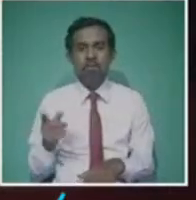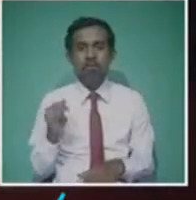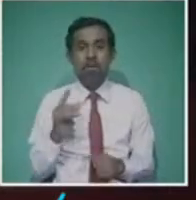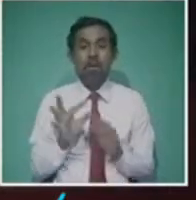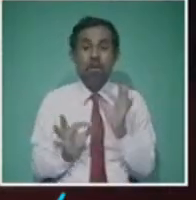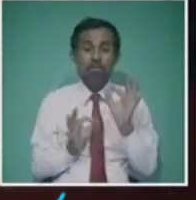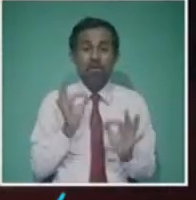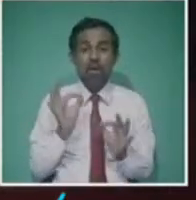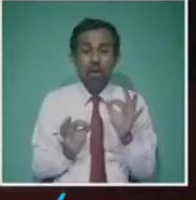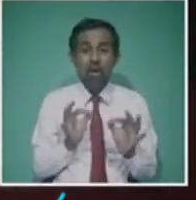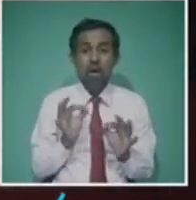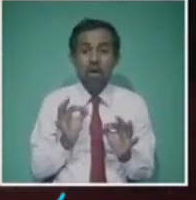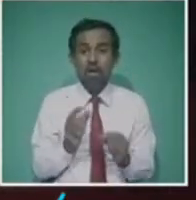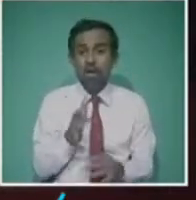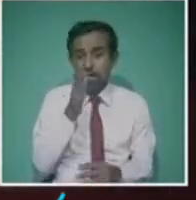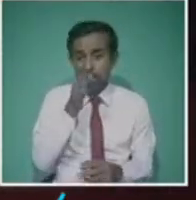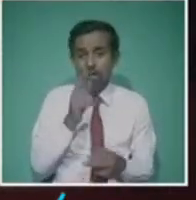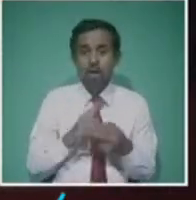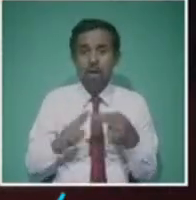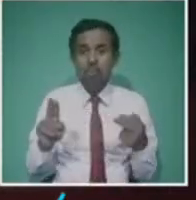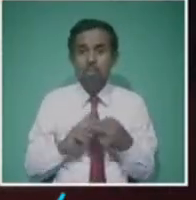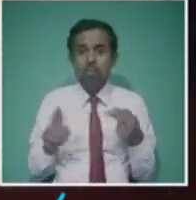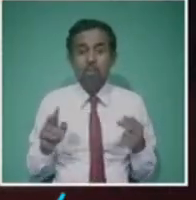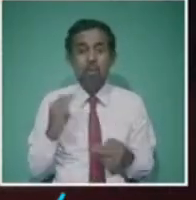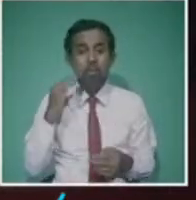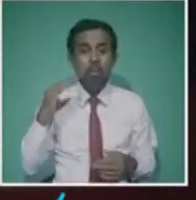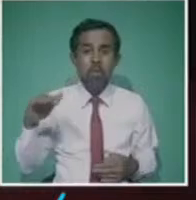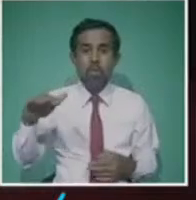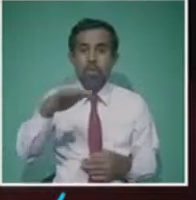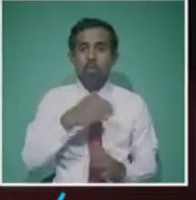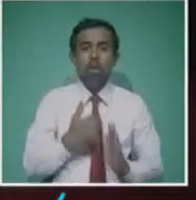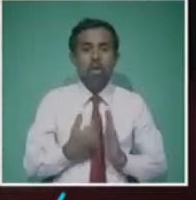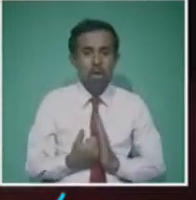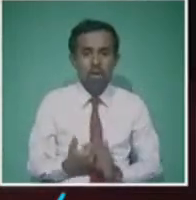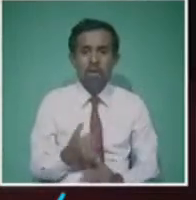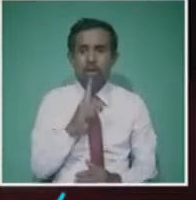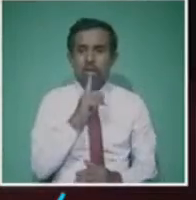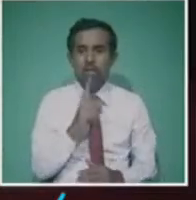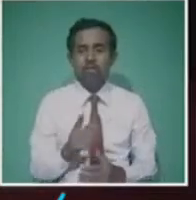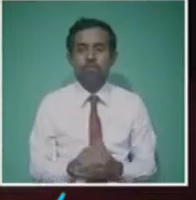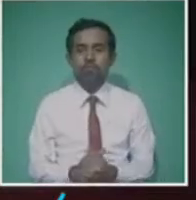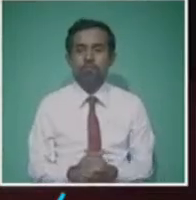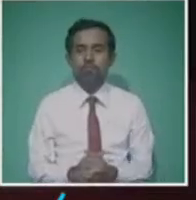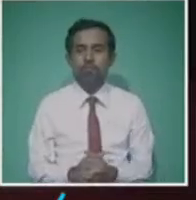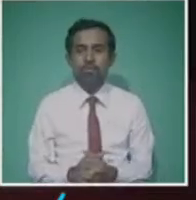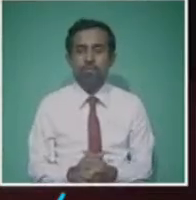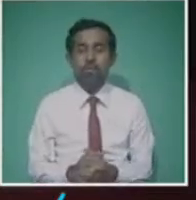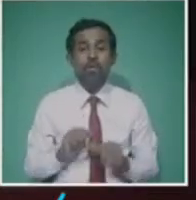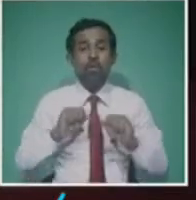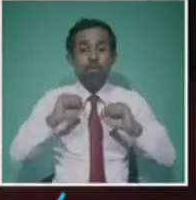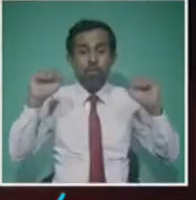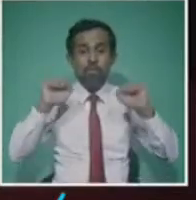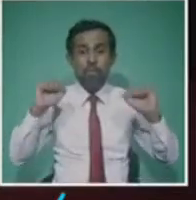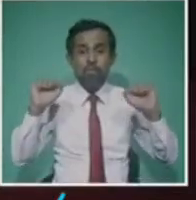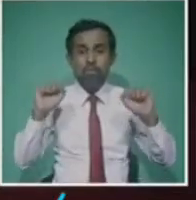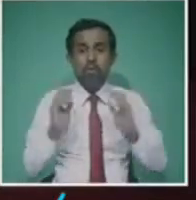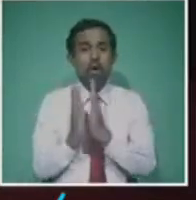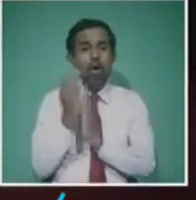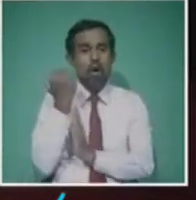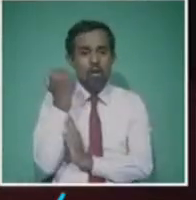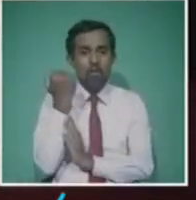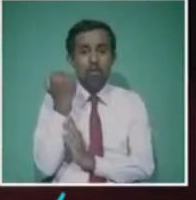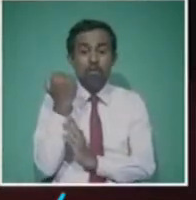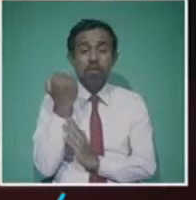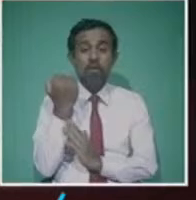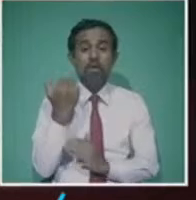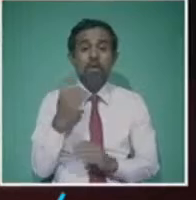කියන අයට රැවටෙන්න එපා කියලා මේ රටේ ජනතාවට මම ගෞරවයෙන් කියා සිටිනවා අරගලයේ හරහා අතිවාසිකම් වෙනුවෙන්